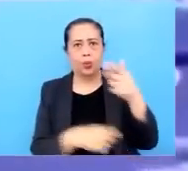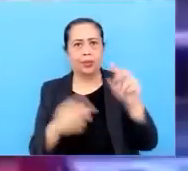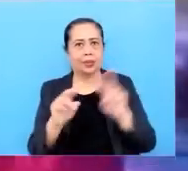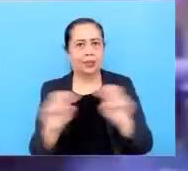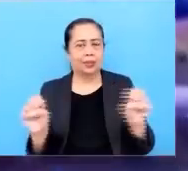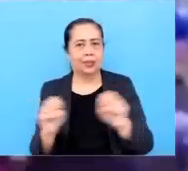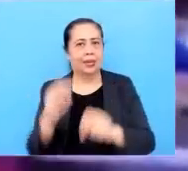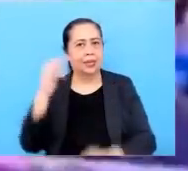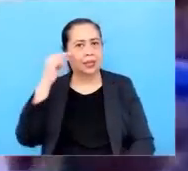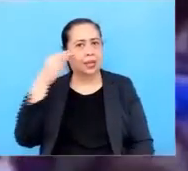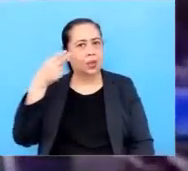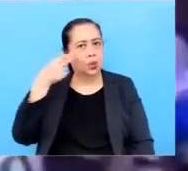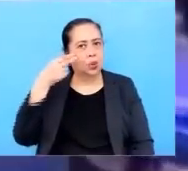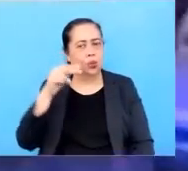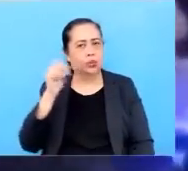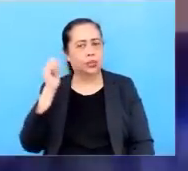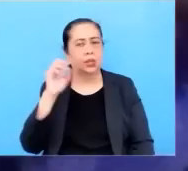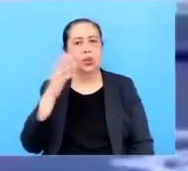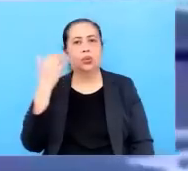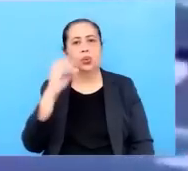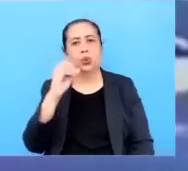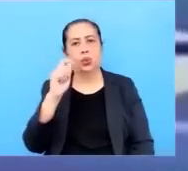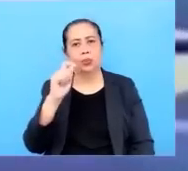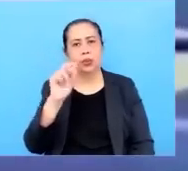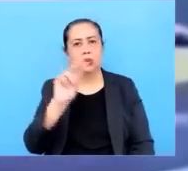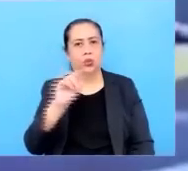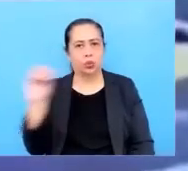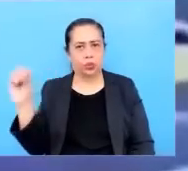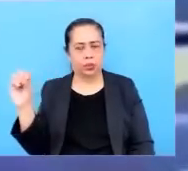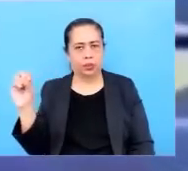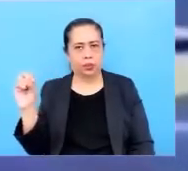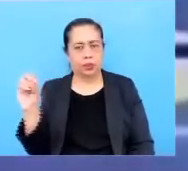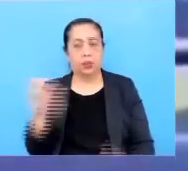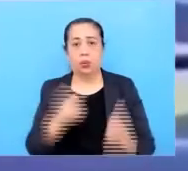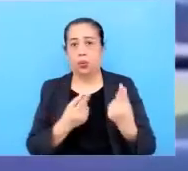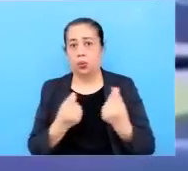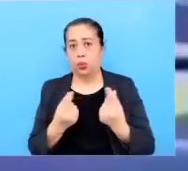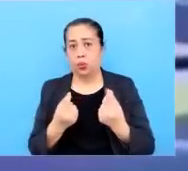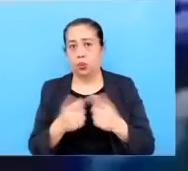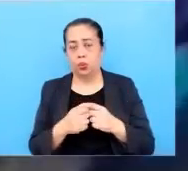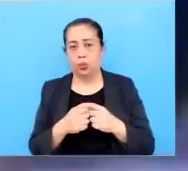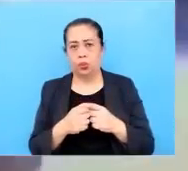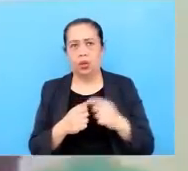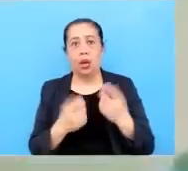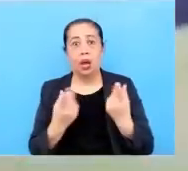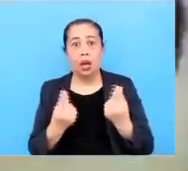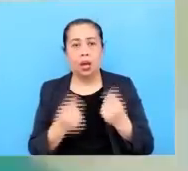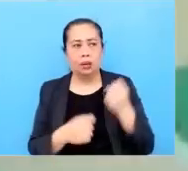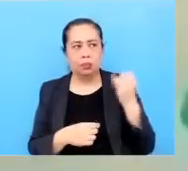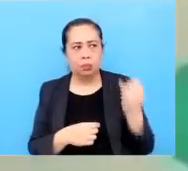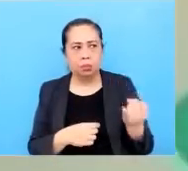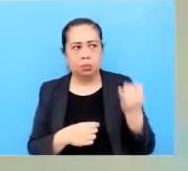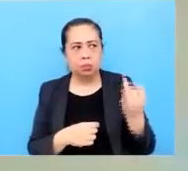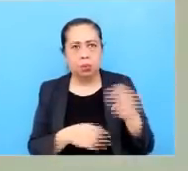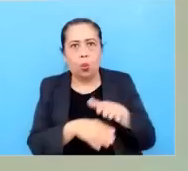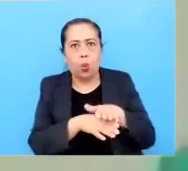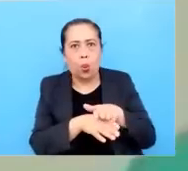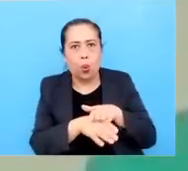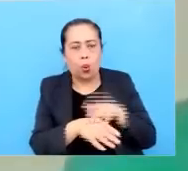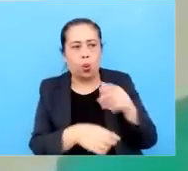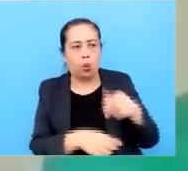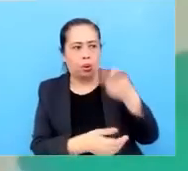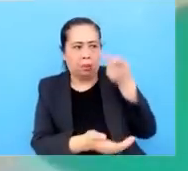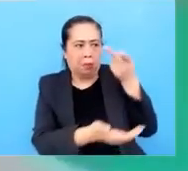Nidal Hussein noong October 2000. Ang kanyang mga ginawa, tinagalan daw niya ang bilang noong na-knockdown si Pacman noong round